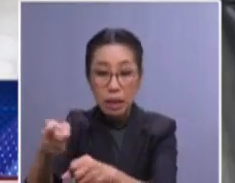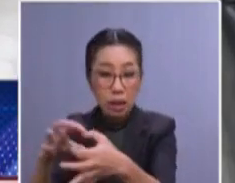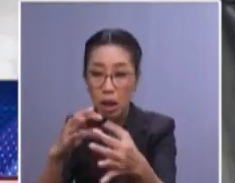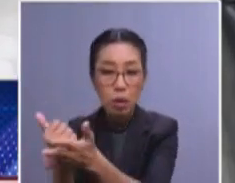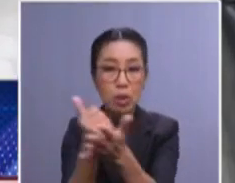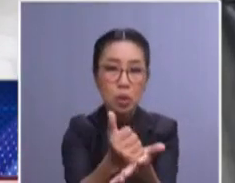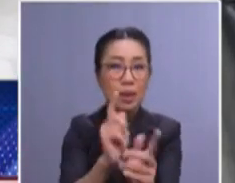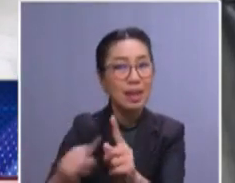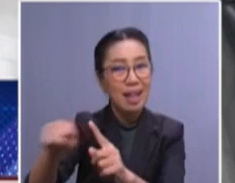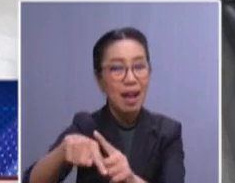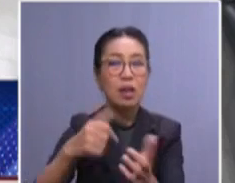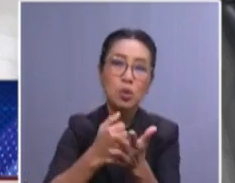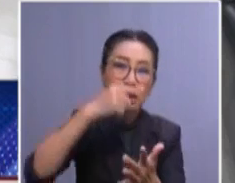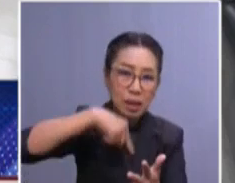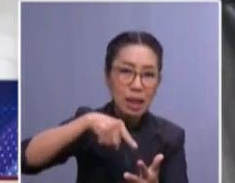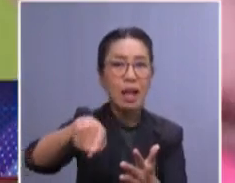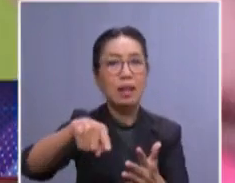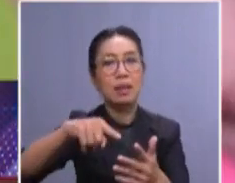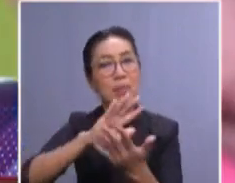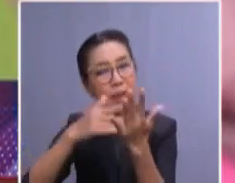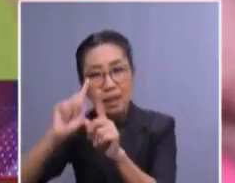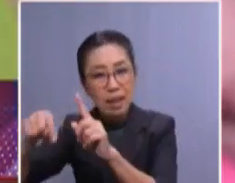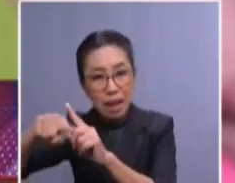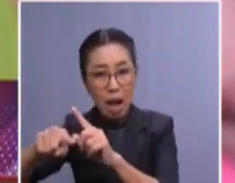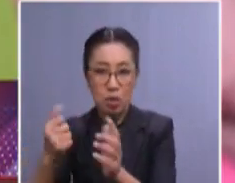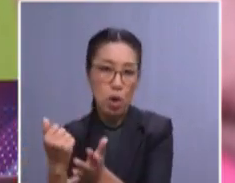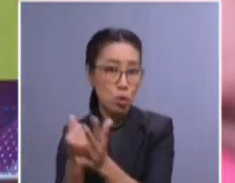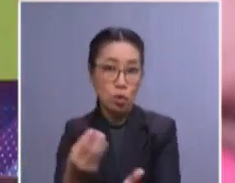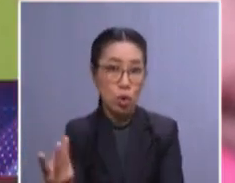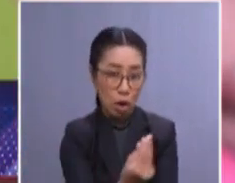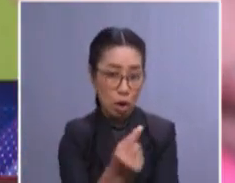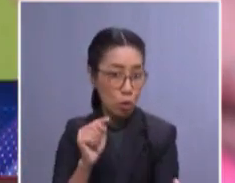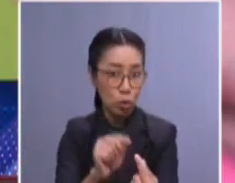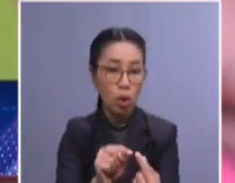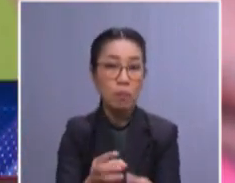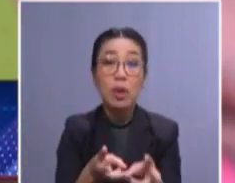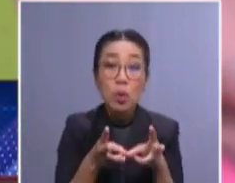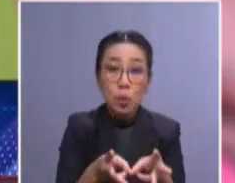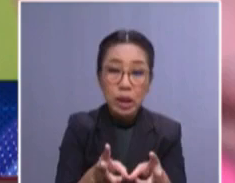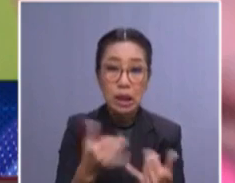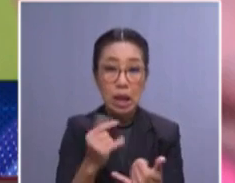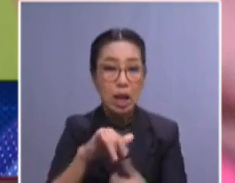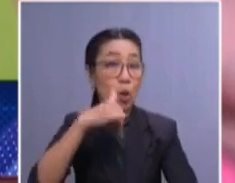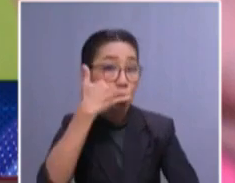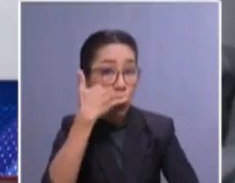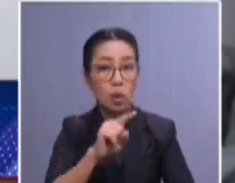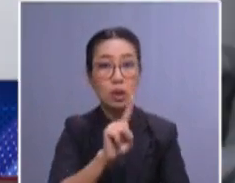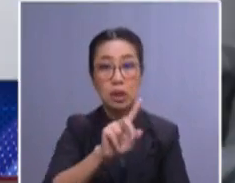ให้ได้รับความช่วยเหลือตรงตามสภาพปัญหาของแต่ละคนทันเหตุการณ์และรวดเร็วผ่าน3ช่องทางก็คือโทรสายด่ว